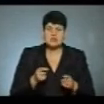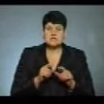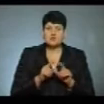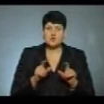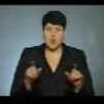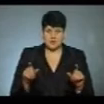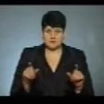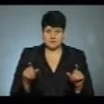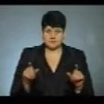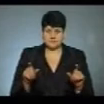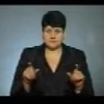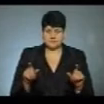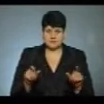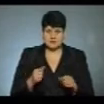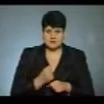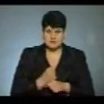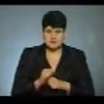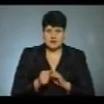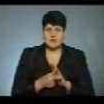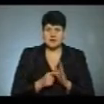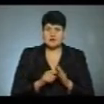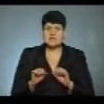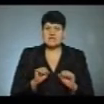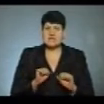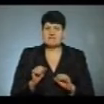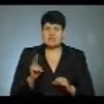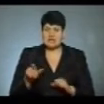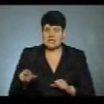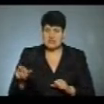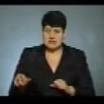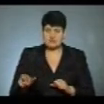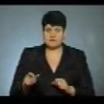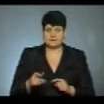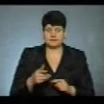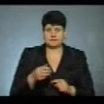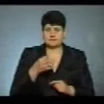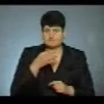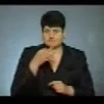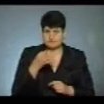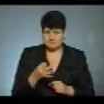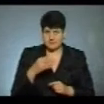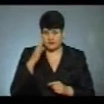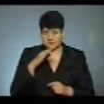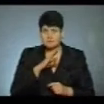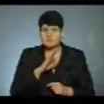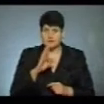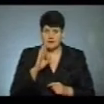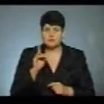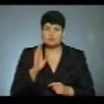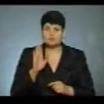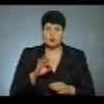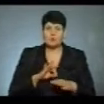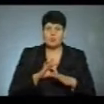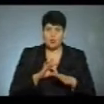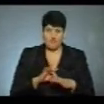школи зобов'язала класних керівників доставити до відома батьків, що буде